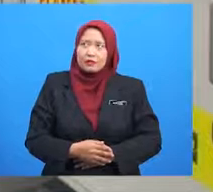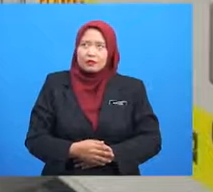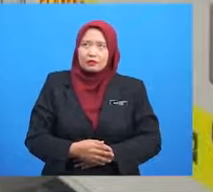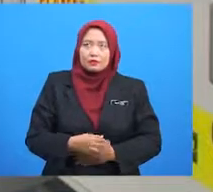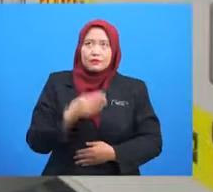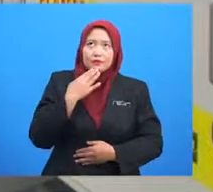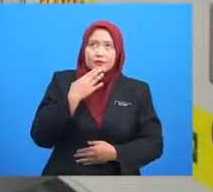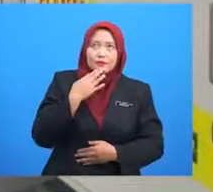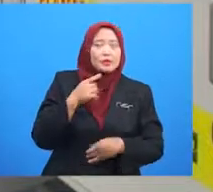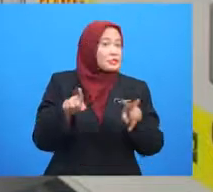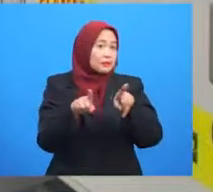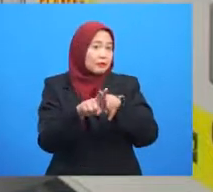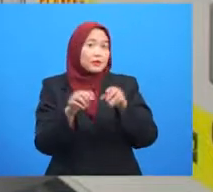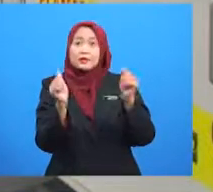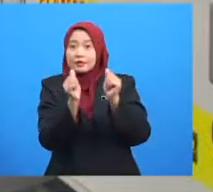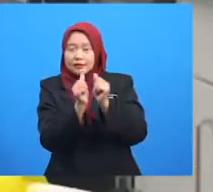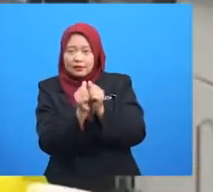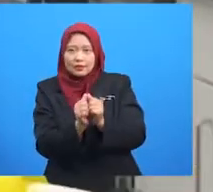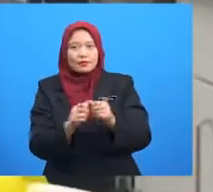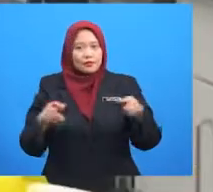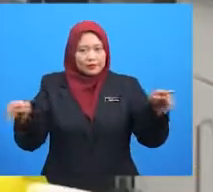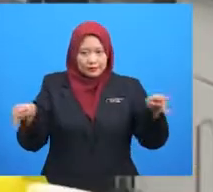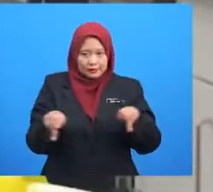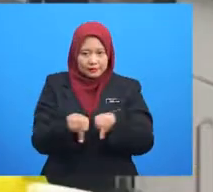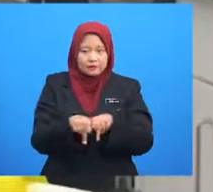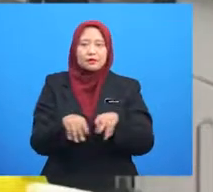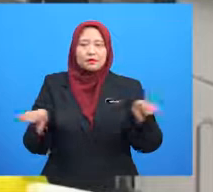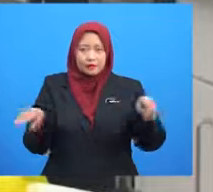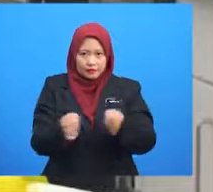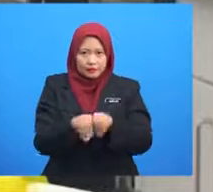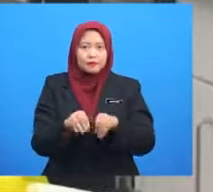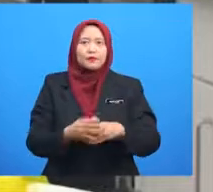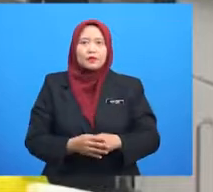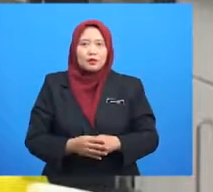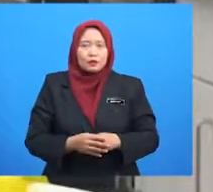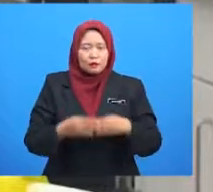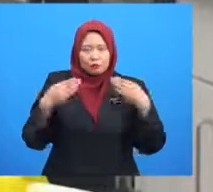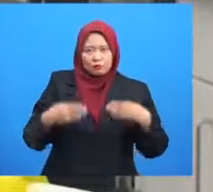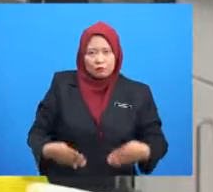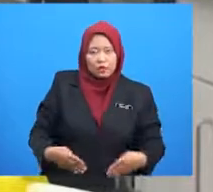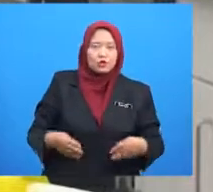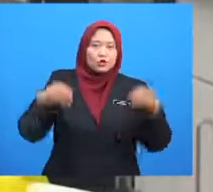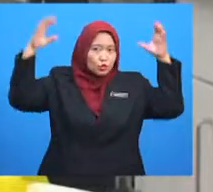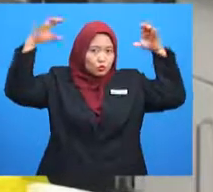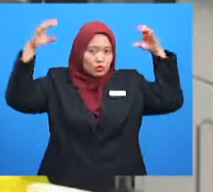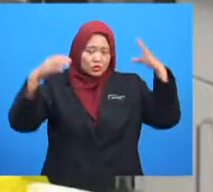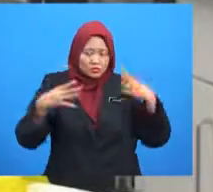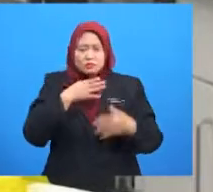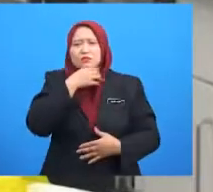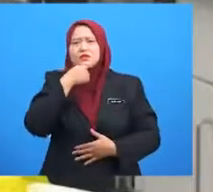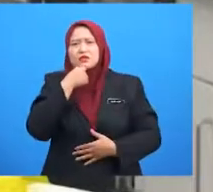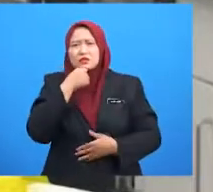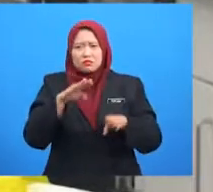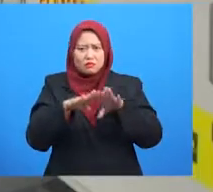Macam ada kaitan dengan tajuk penyerapan. Baju hujan cikgu basah. Tetapi kenapa baju cikgu